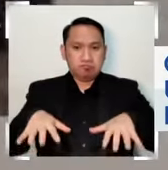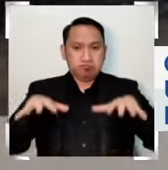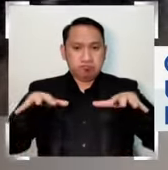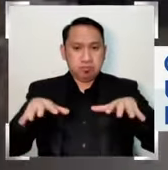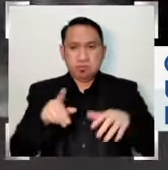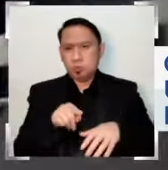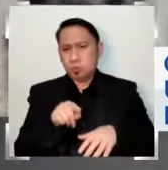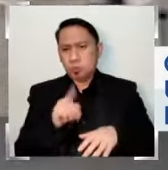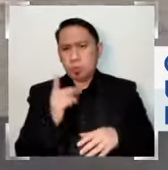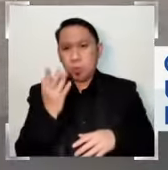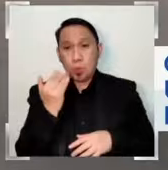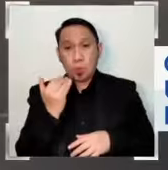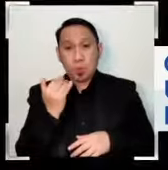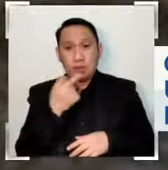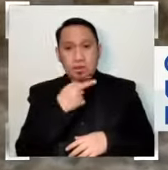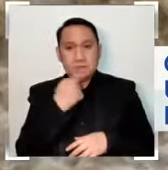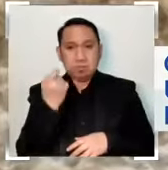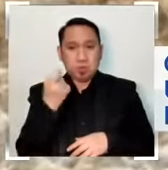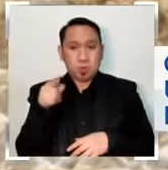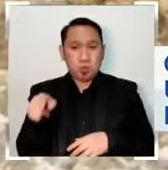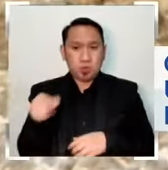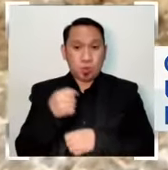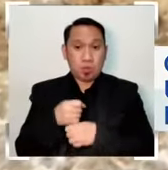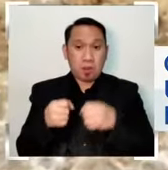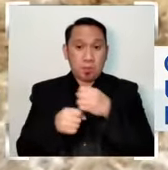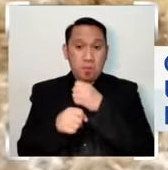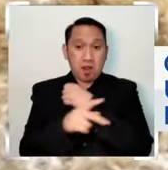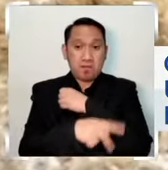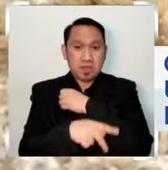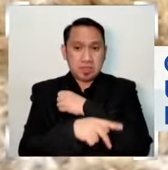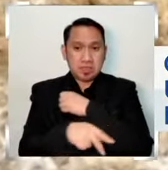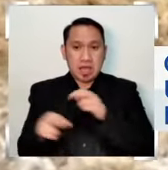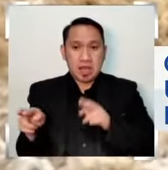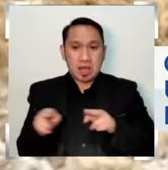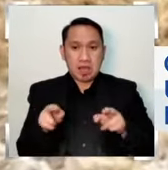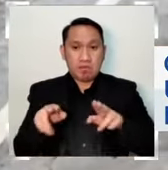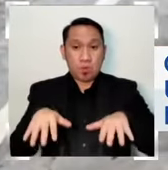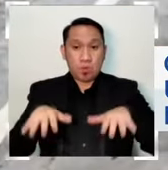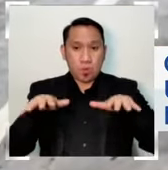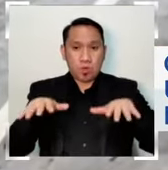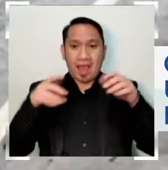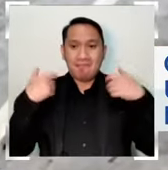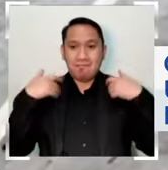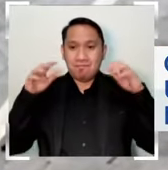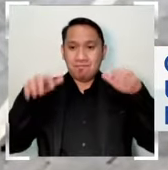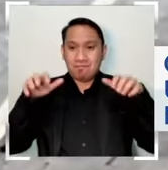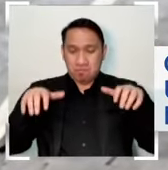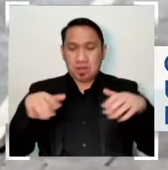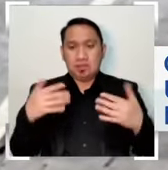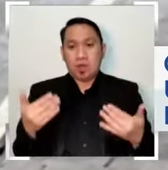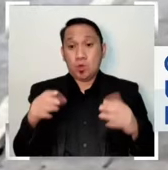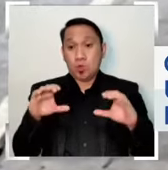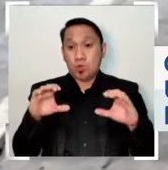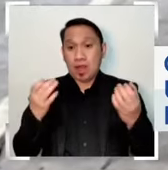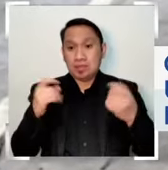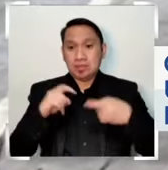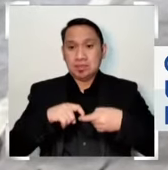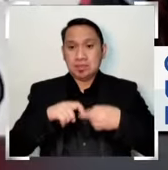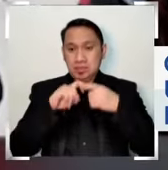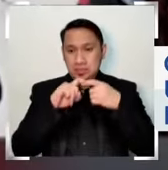pag-ulan sa bahagi ng Cotabato Province ngayong araw. Dahil dito, kinansel ang klase sa lahat ng antas sa Kidapawan City at